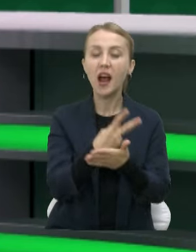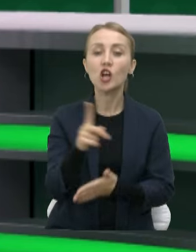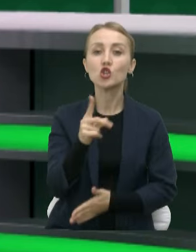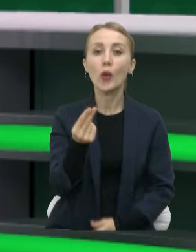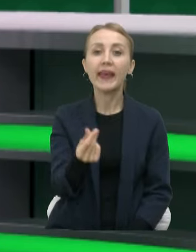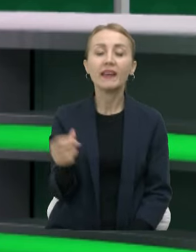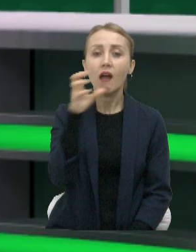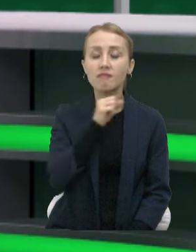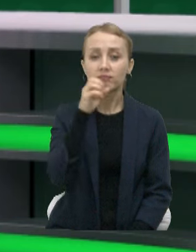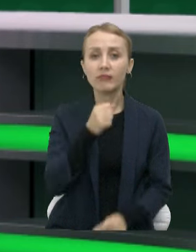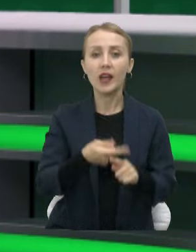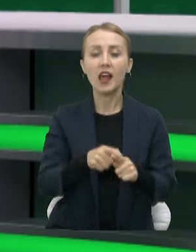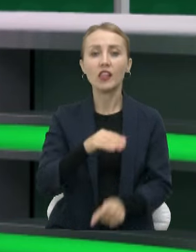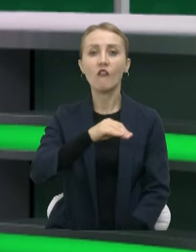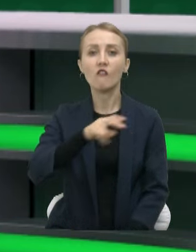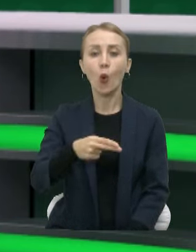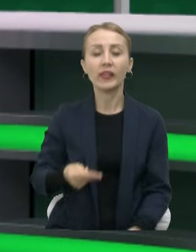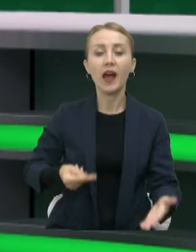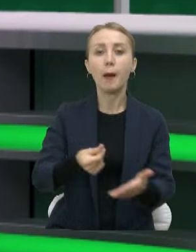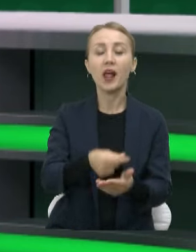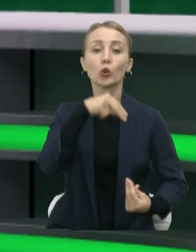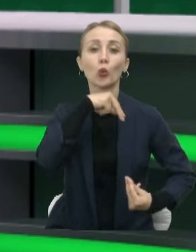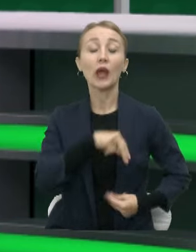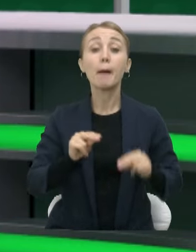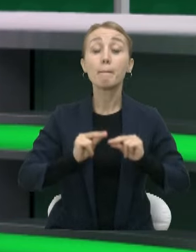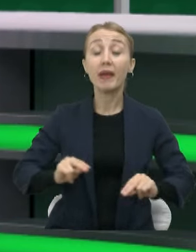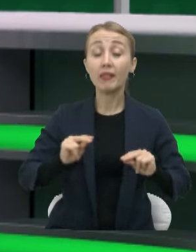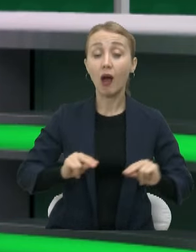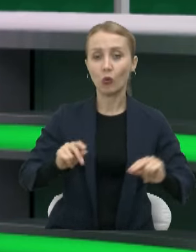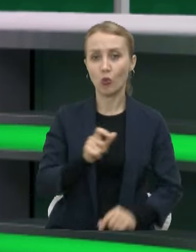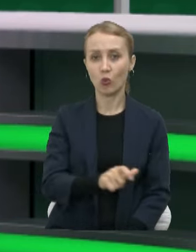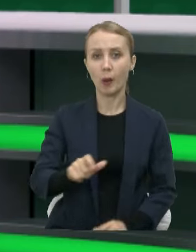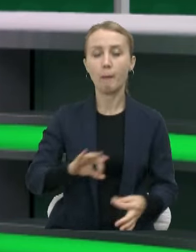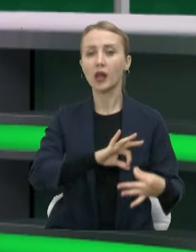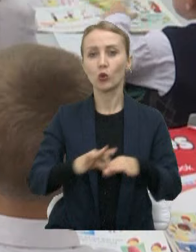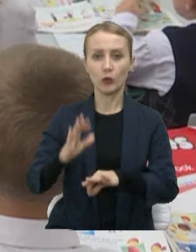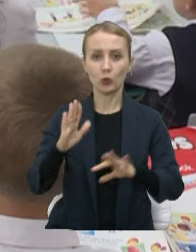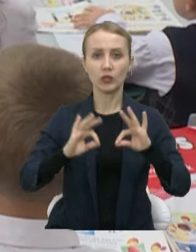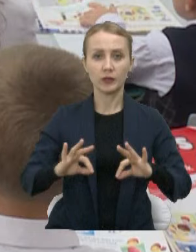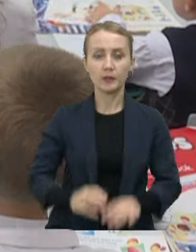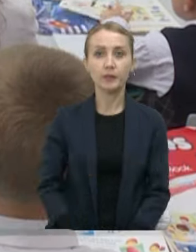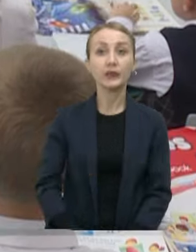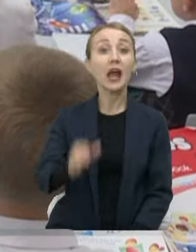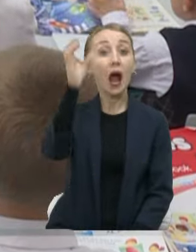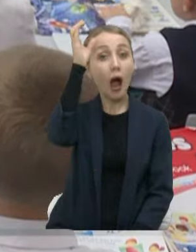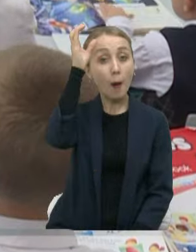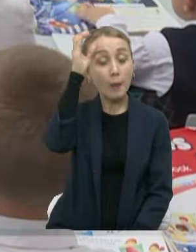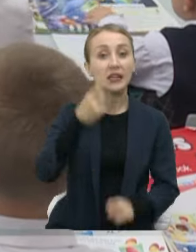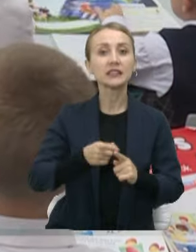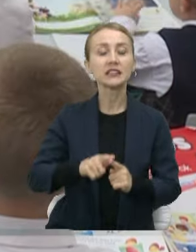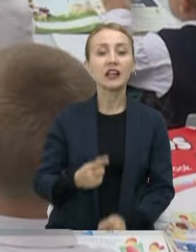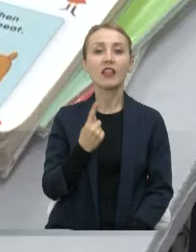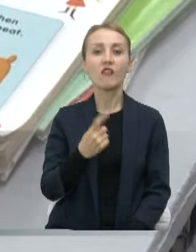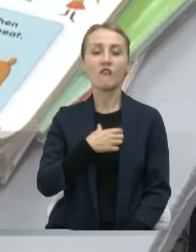похищаемых бюджетных средств приходится на фонд оплаты труда педагогов. Подробнее в материале корреспондента. Образование является одним